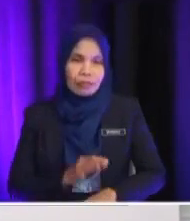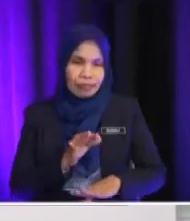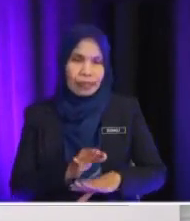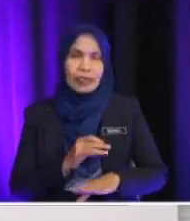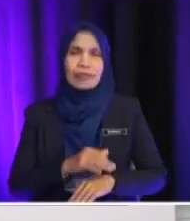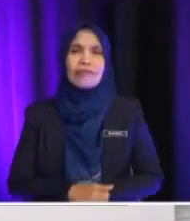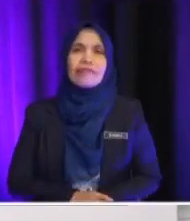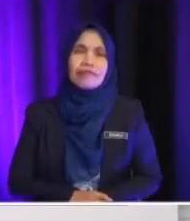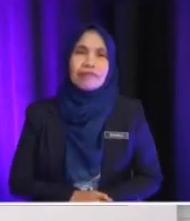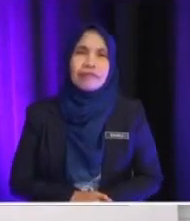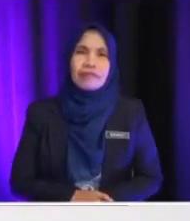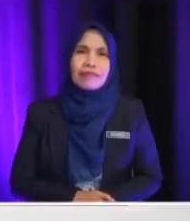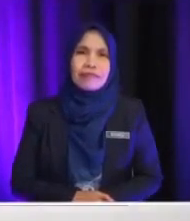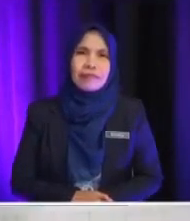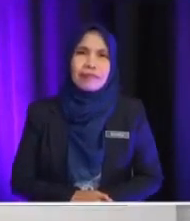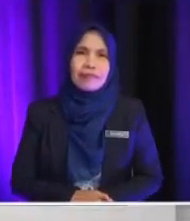Aha.